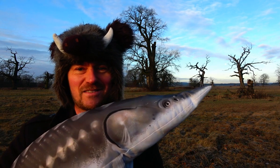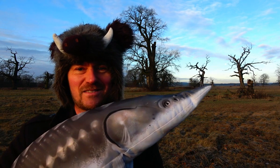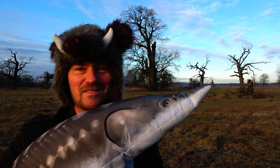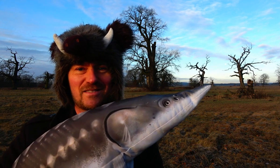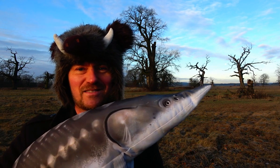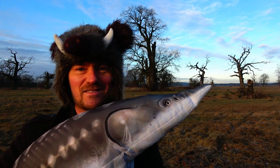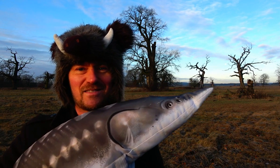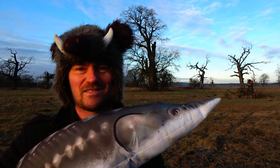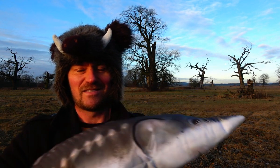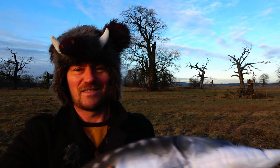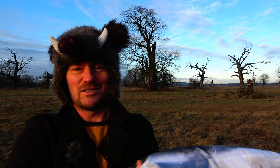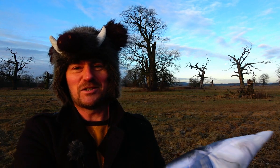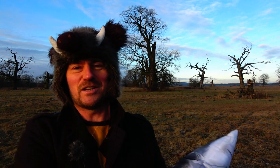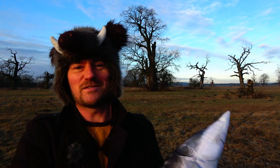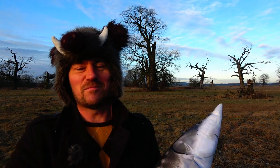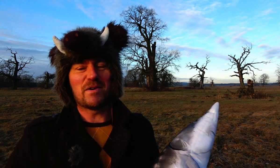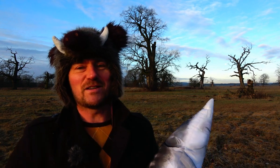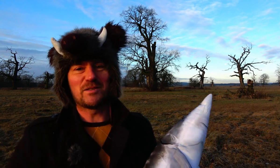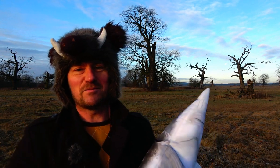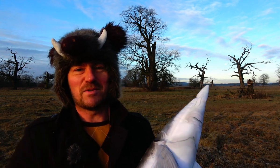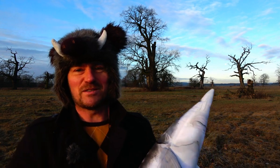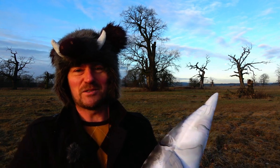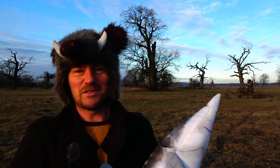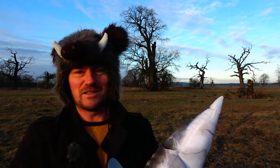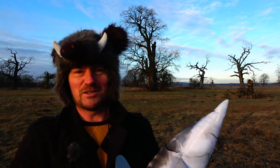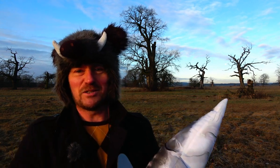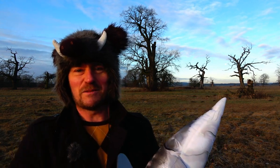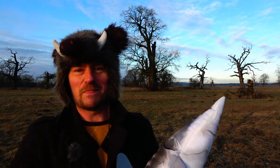żyjących. Jeszcze raz wam bardzo,